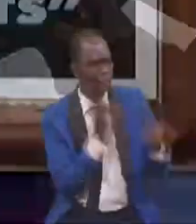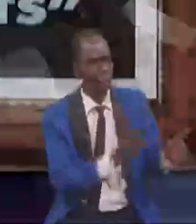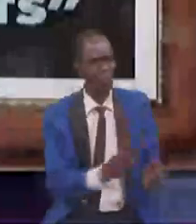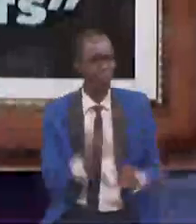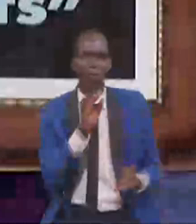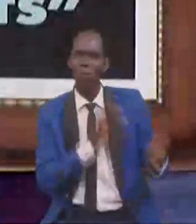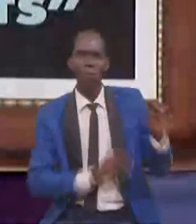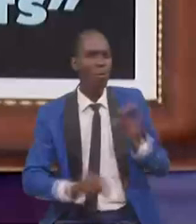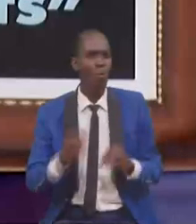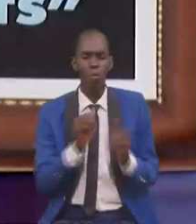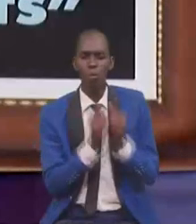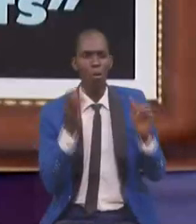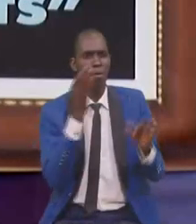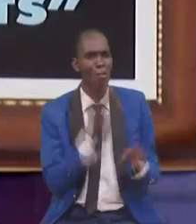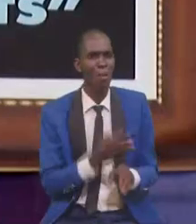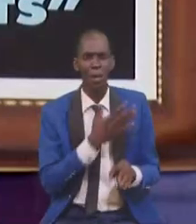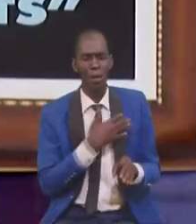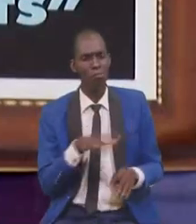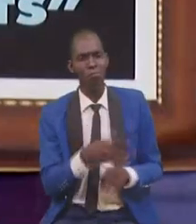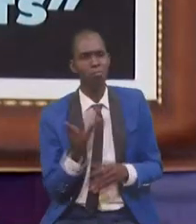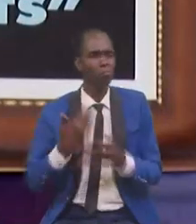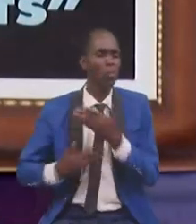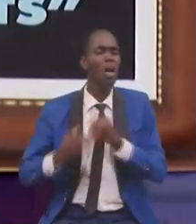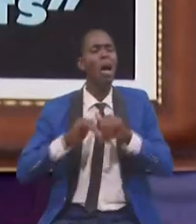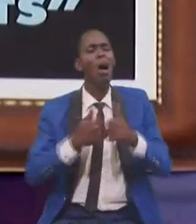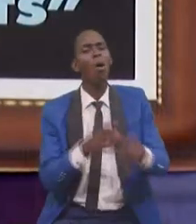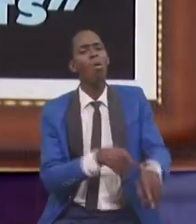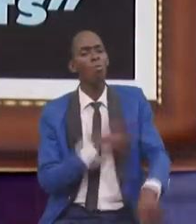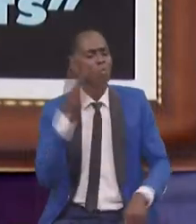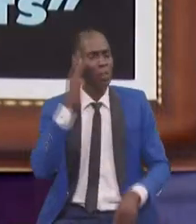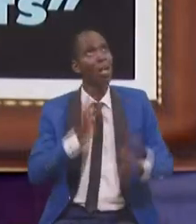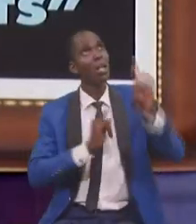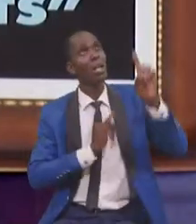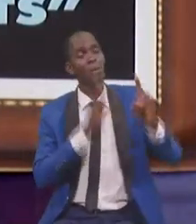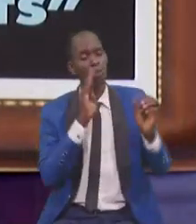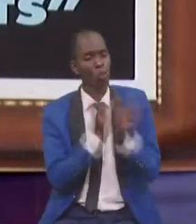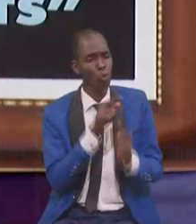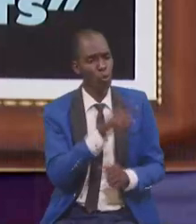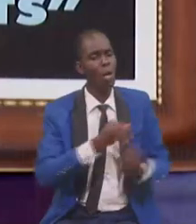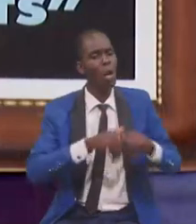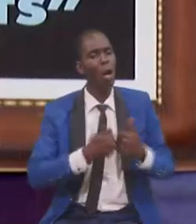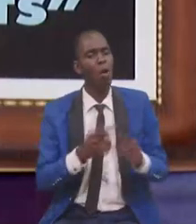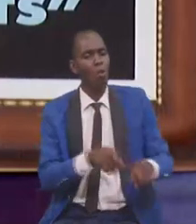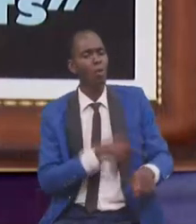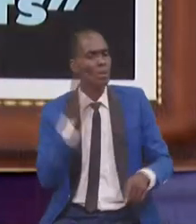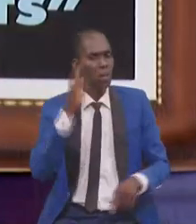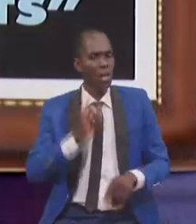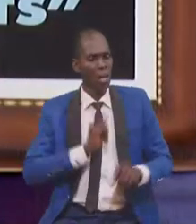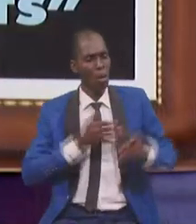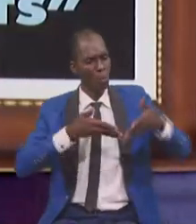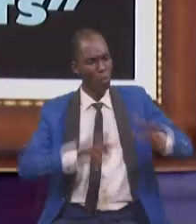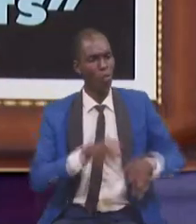Race incrédule et perverse, répondit Jésus, jusqu'à quand serai-je avec vous? Jusqu'à quand vous